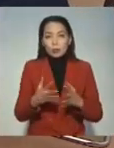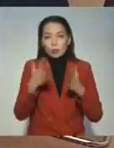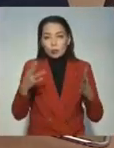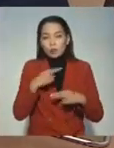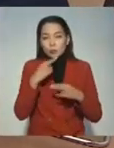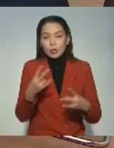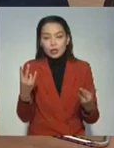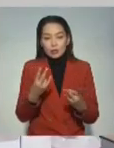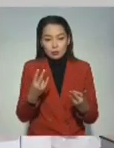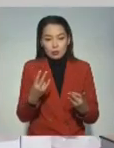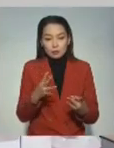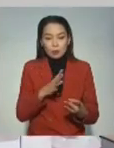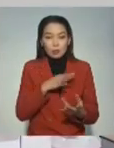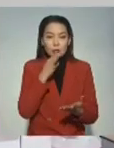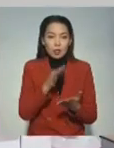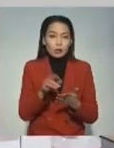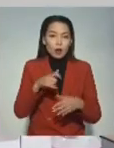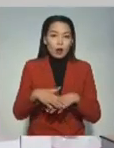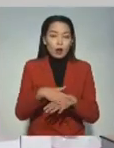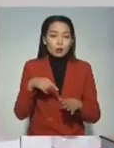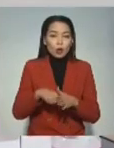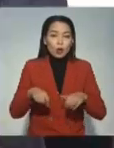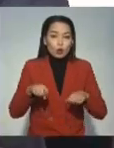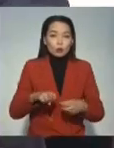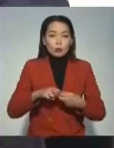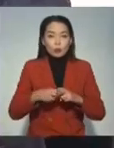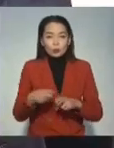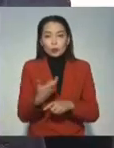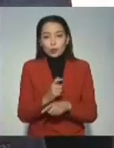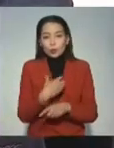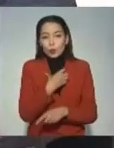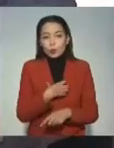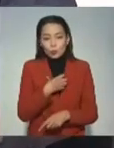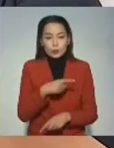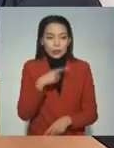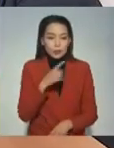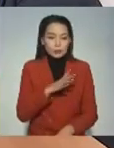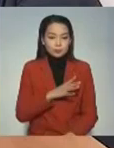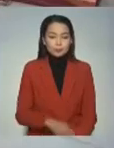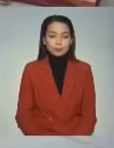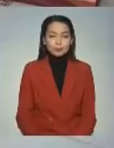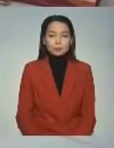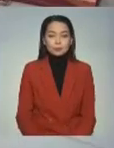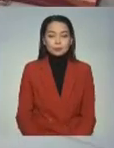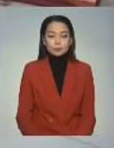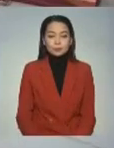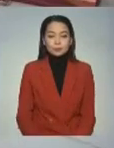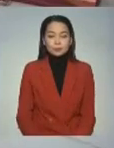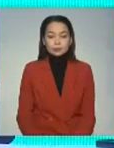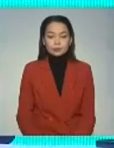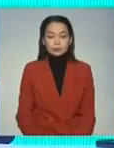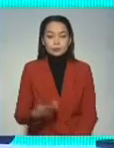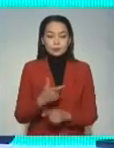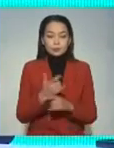беріп отырғанын атап өтті. Халық арасында құқықтық мәселелер өте өзекті екенін айтты. Жасыратын жоқ,